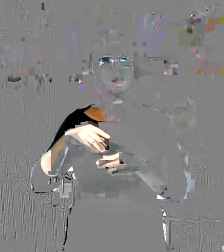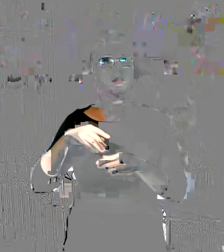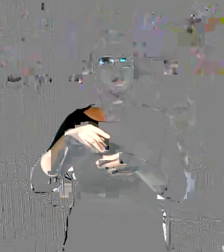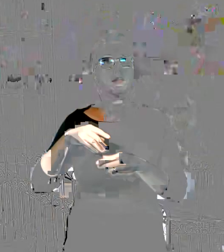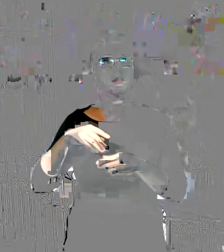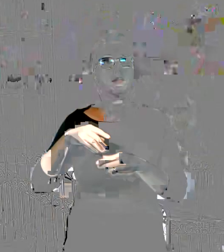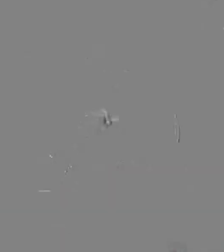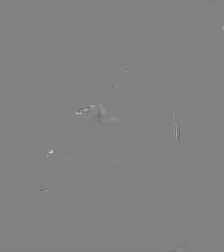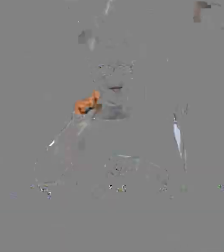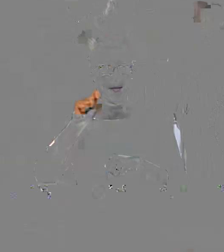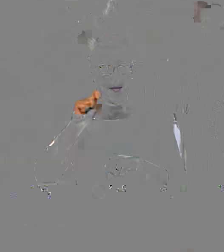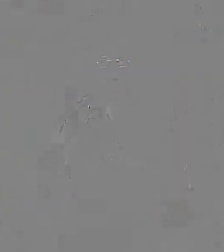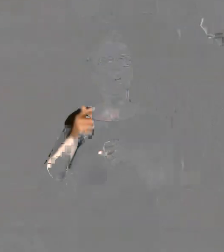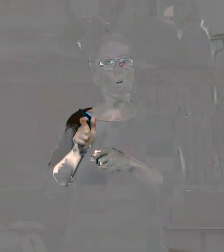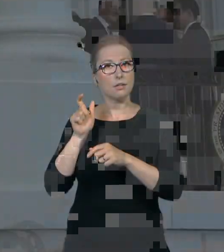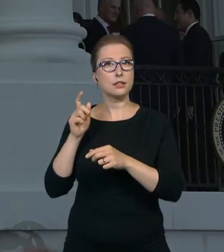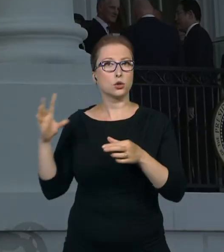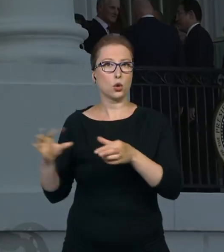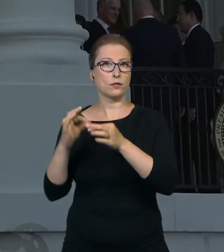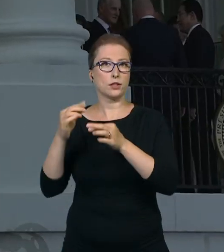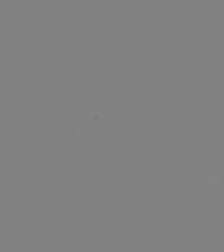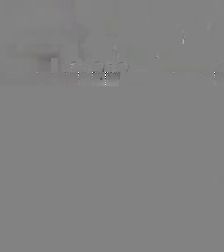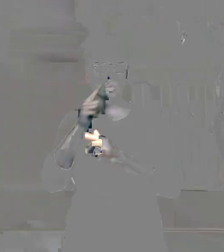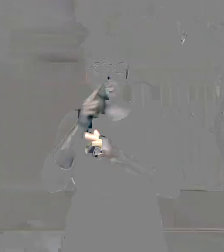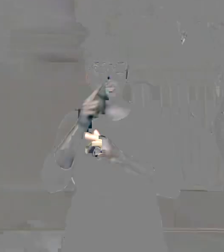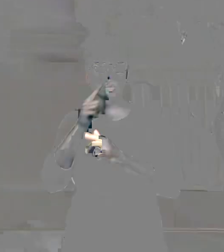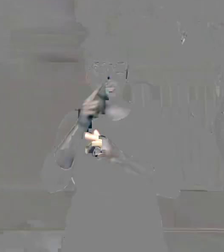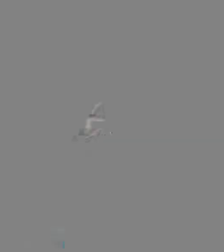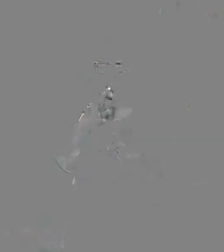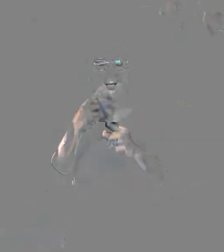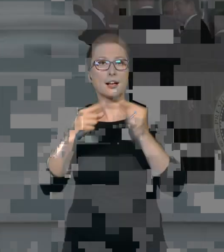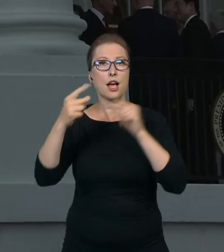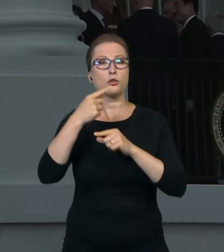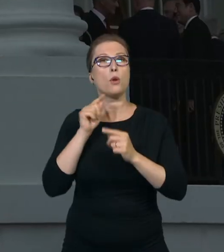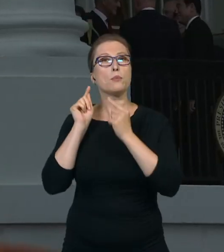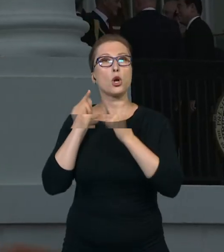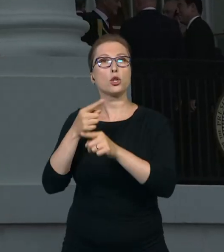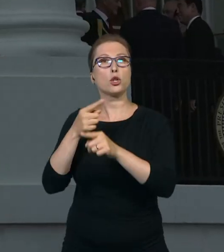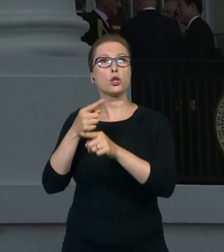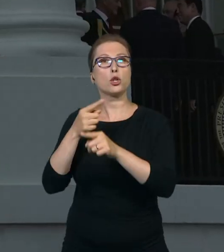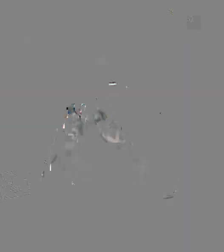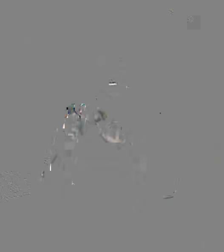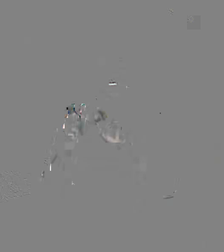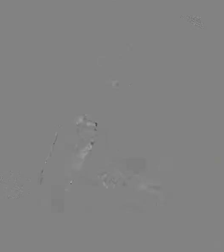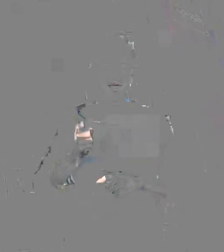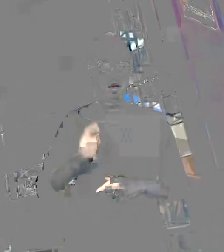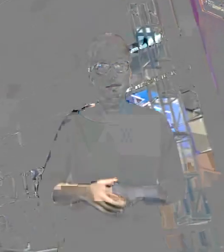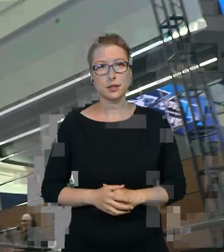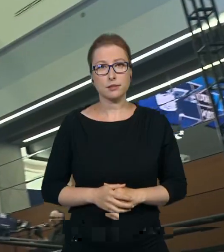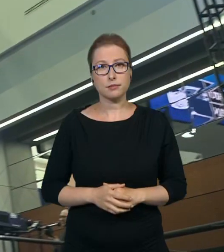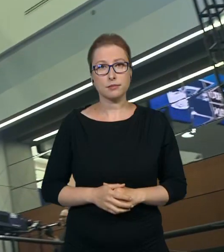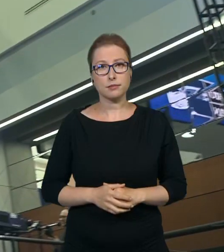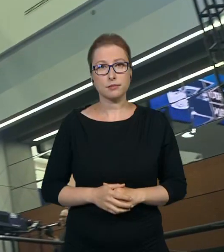...pro ruské postoje. v záležitosti, aliance stala můžem, jenže právě